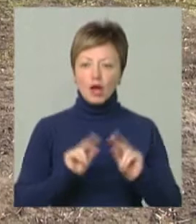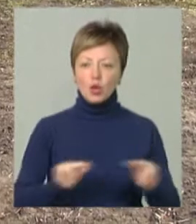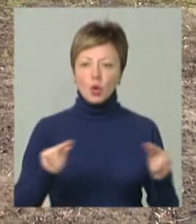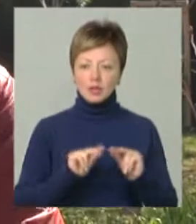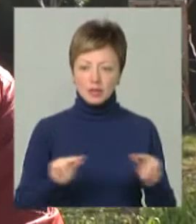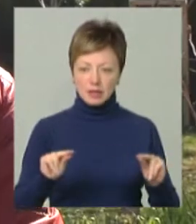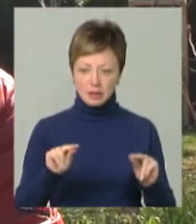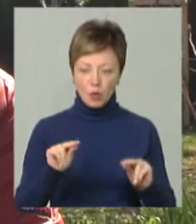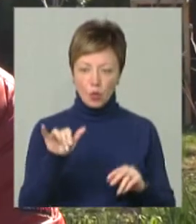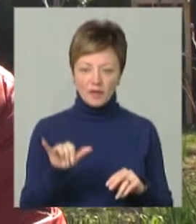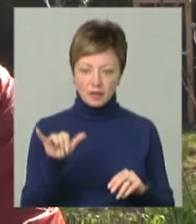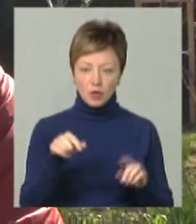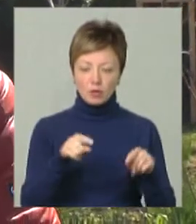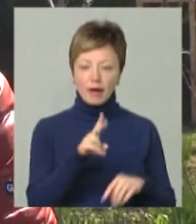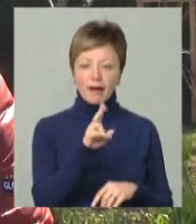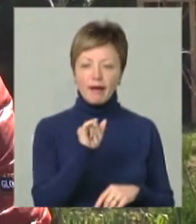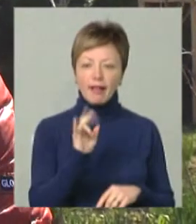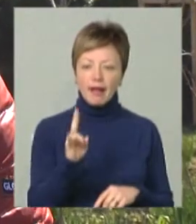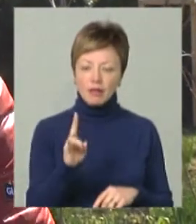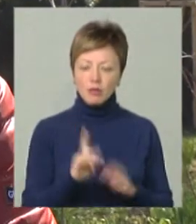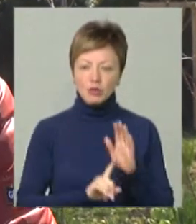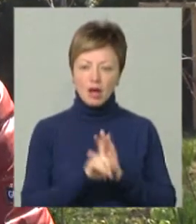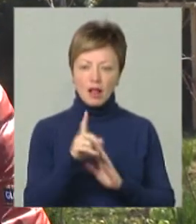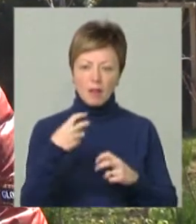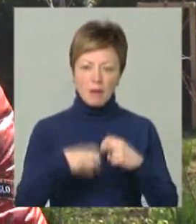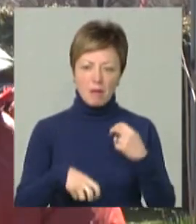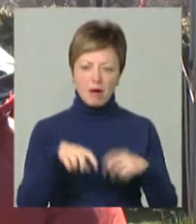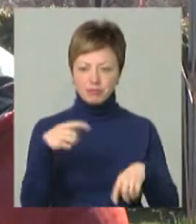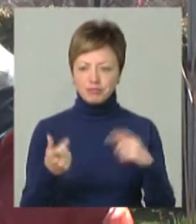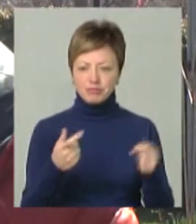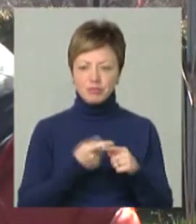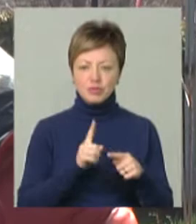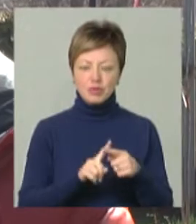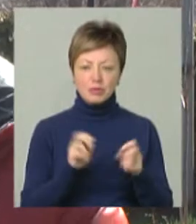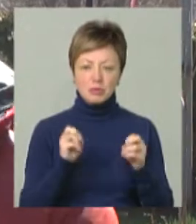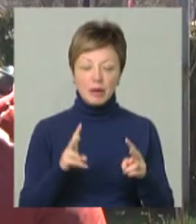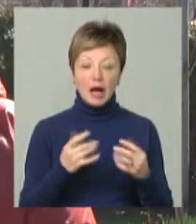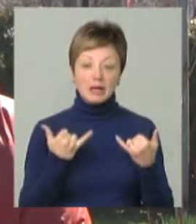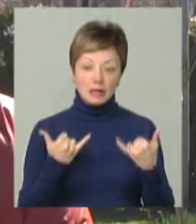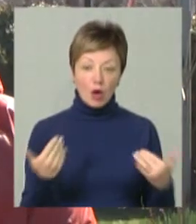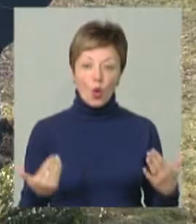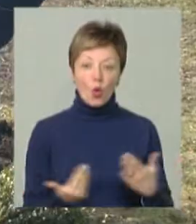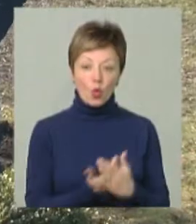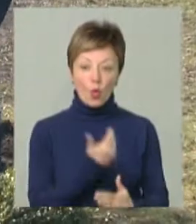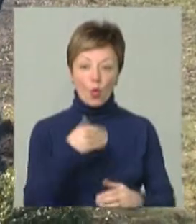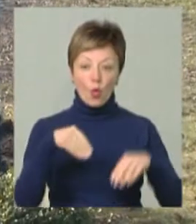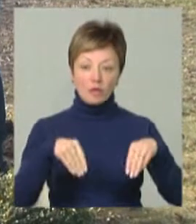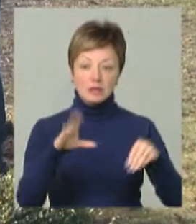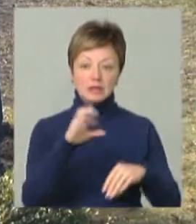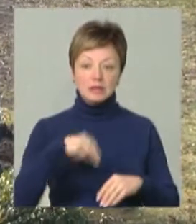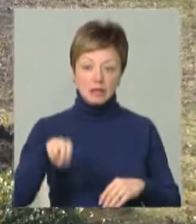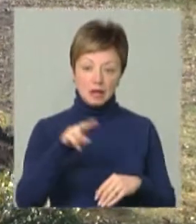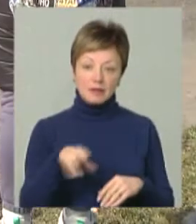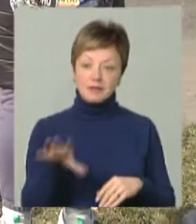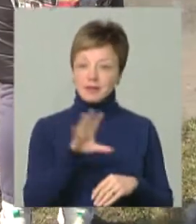Василь Цимбалістий. Тут були клени, вони вже почали ламатися і було трошки небезпечно. І зараз оновлюється ботанічний сад. Усі прийшли, я також,